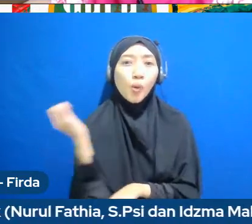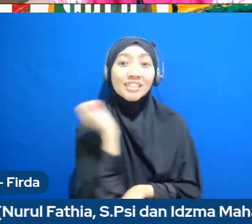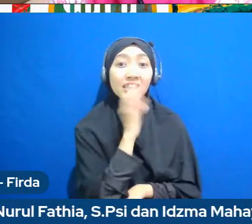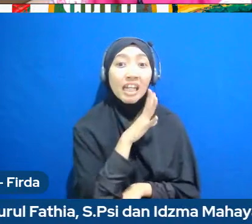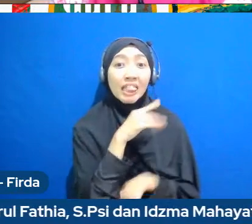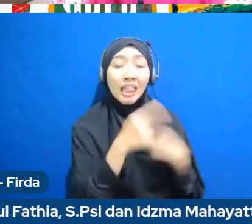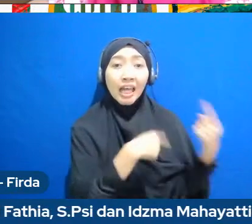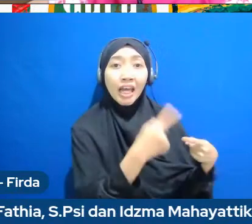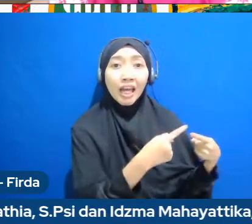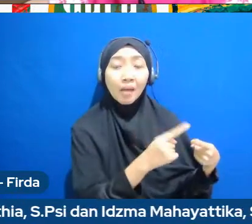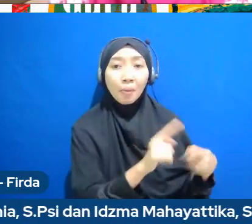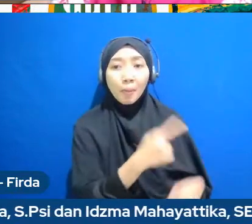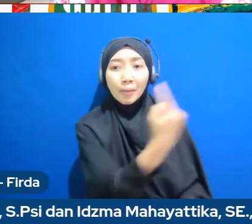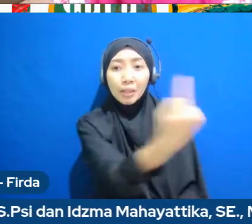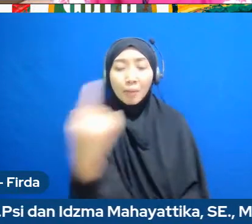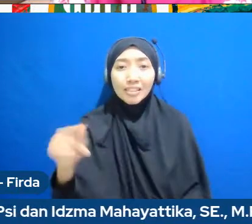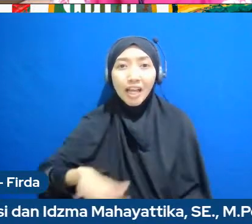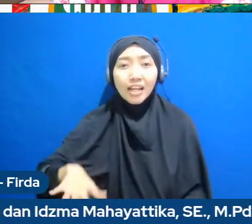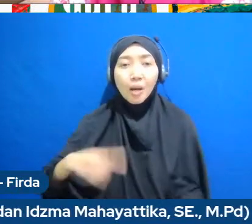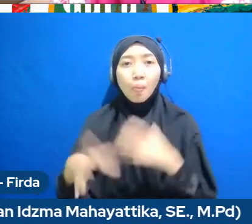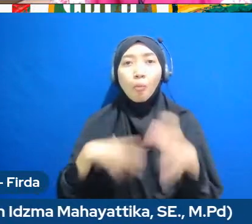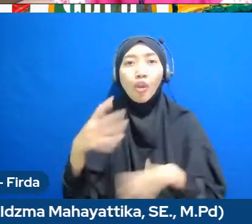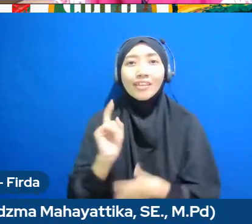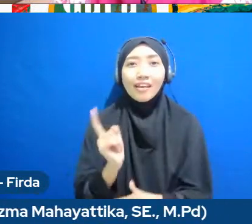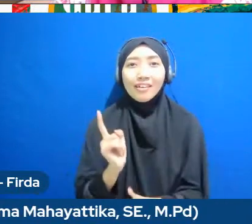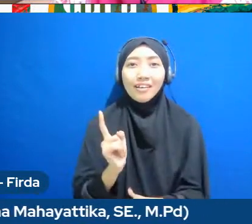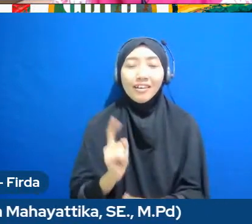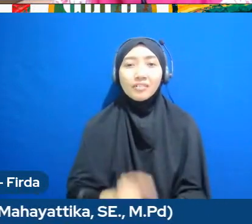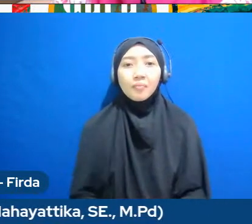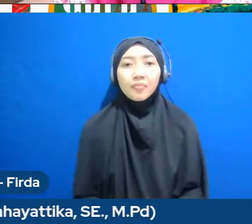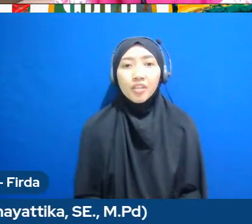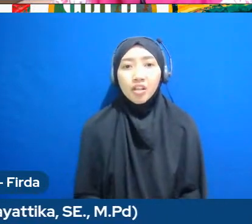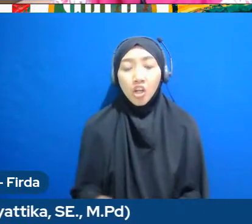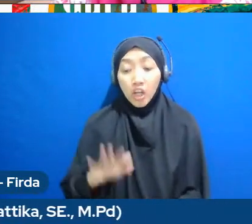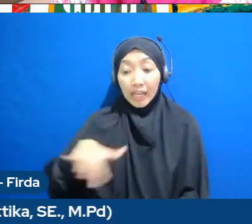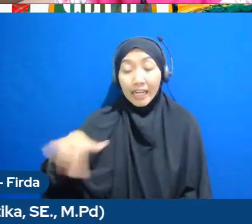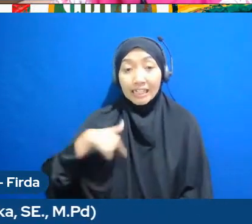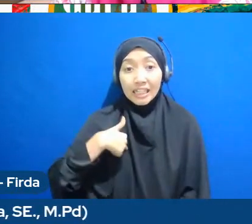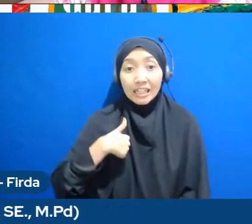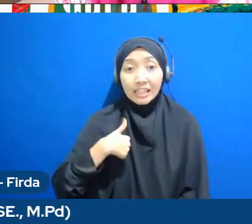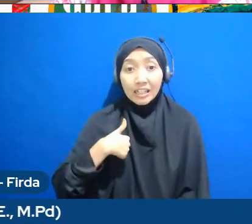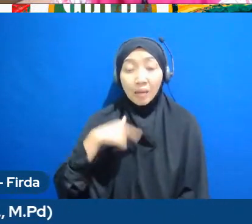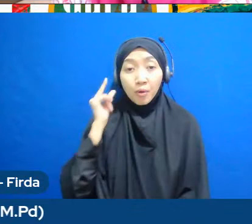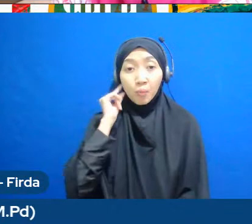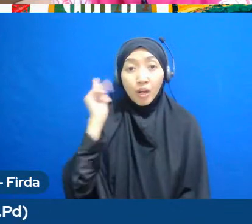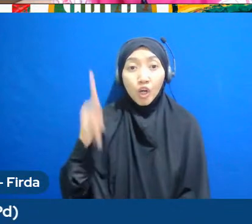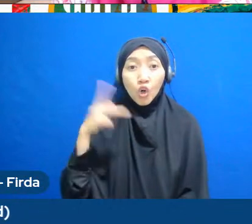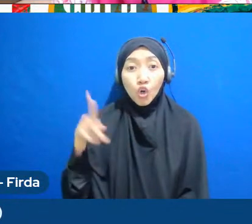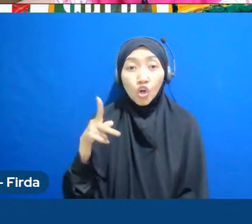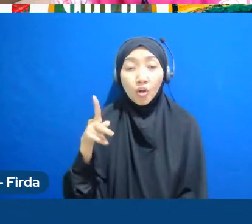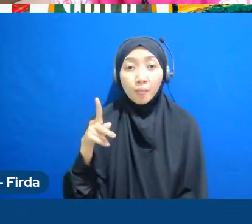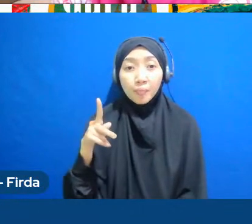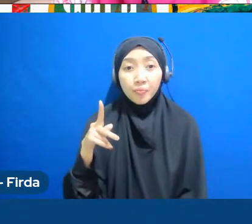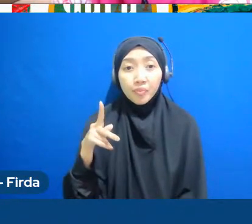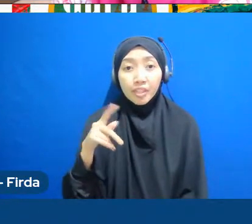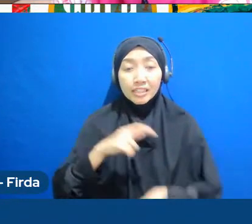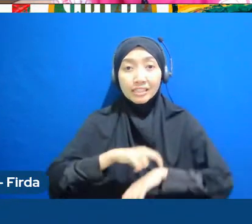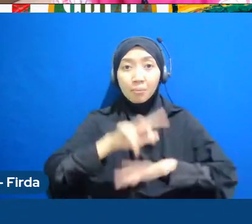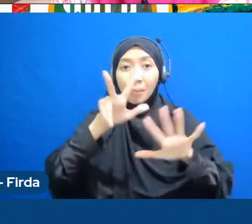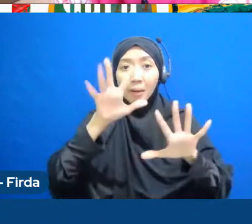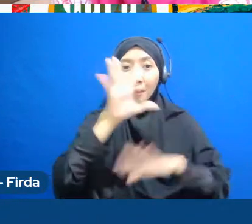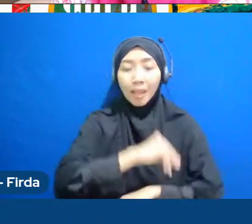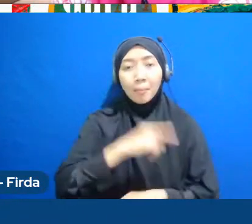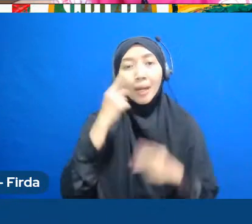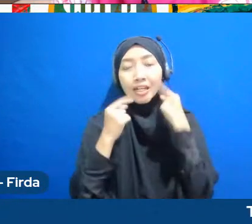punya pola gitu. Saya tuh cerita menarik Bu Sri. Ya anak saya tuh kalau anak saya perempuan itu kalau setiap jam 8 malam itu dia